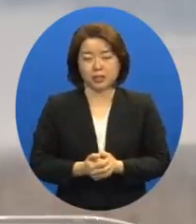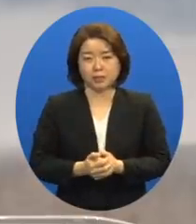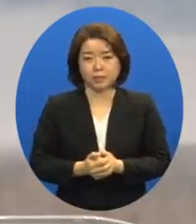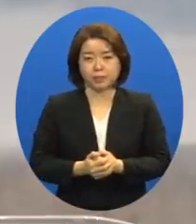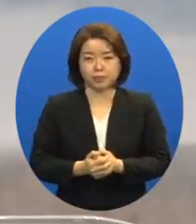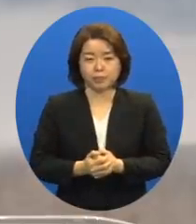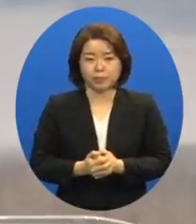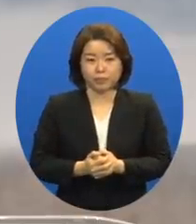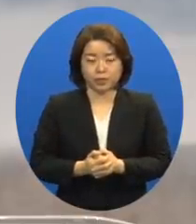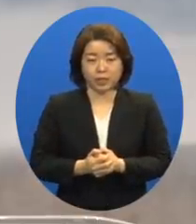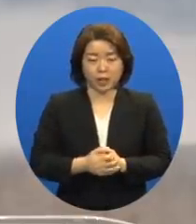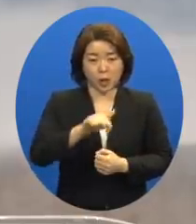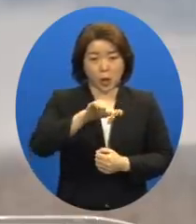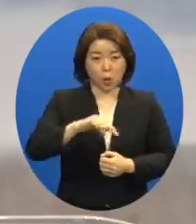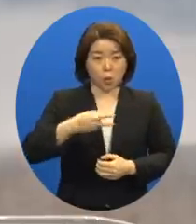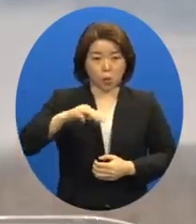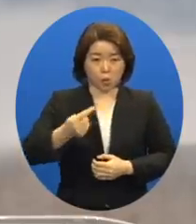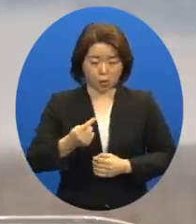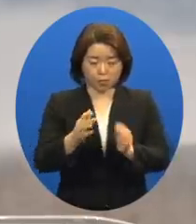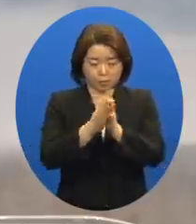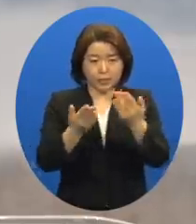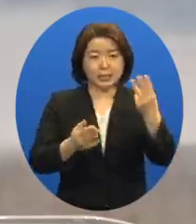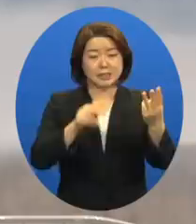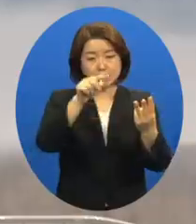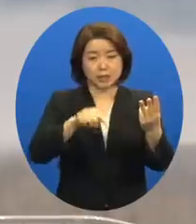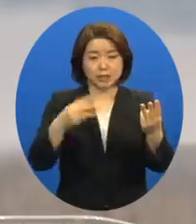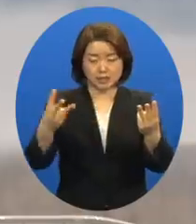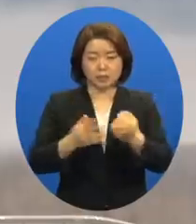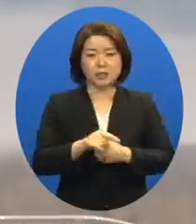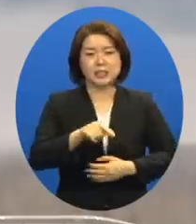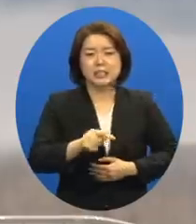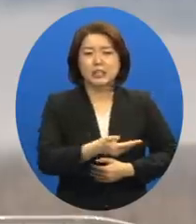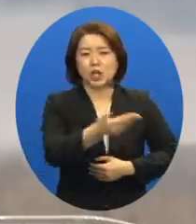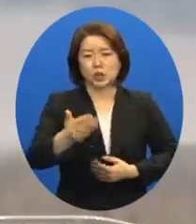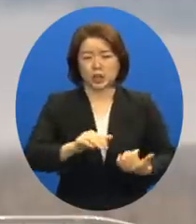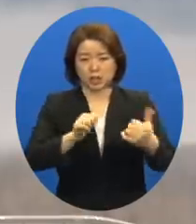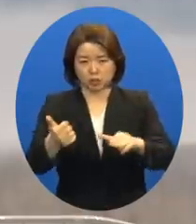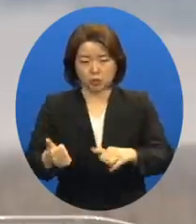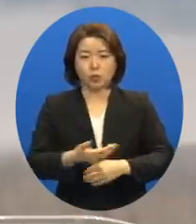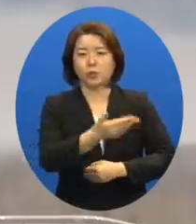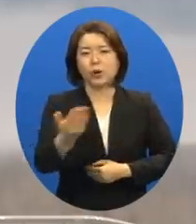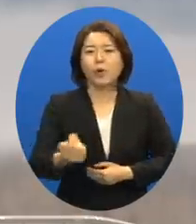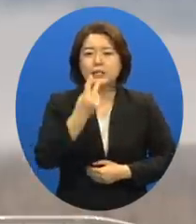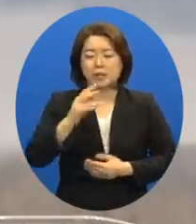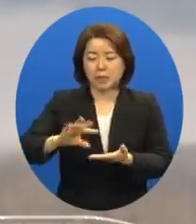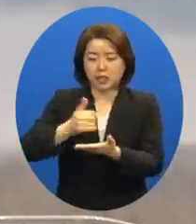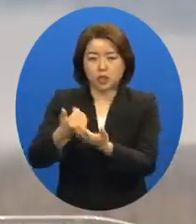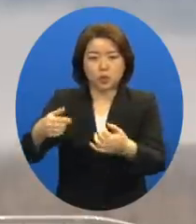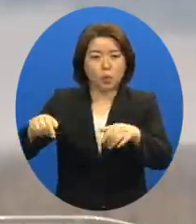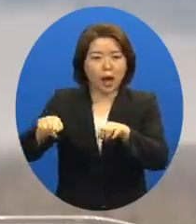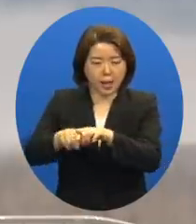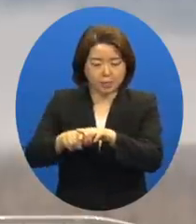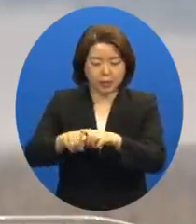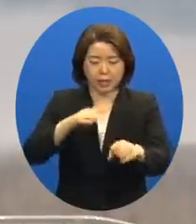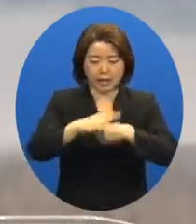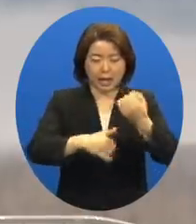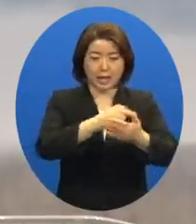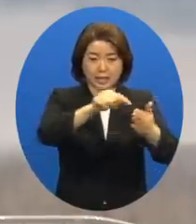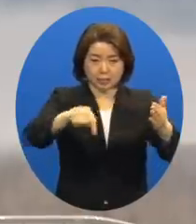골로새서 3장 3절입니다. 이는 너희가 죽었고 너희 생명이 그리스도와 함께 하나님